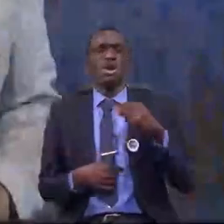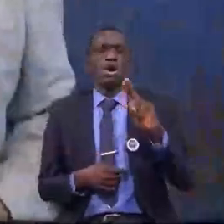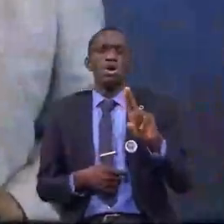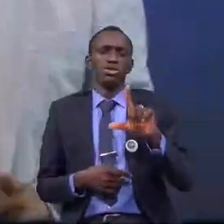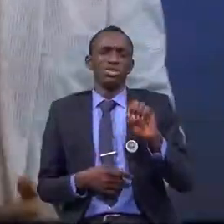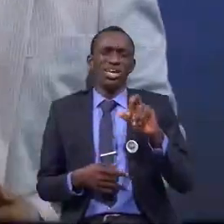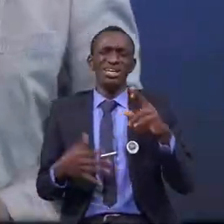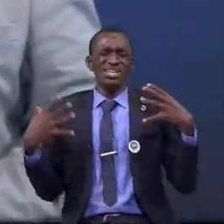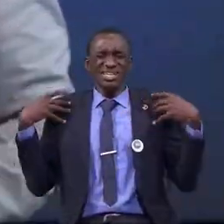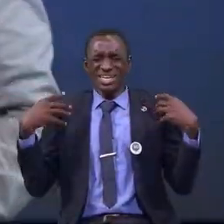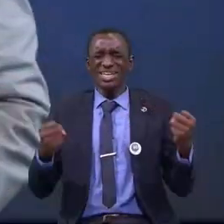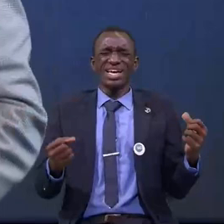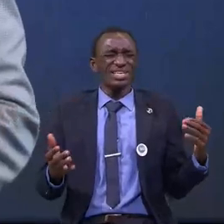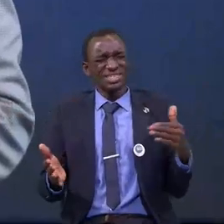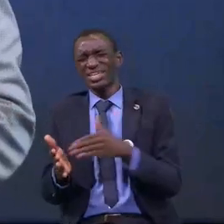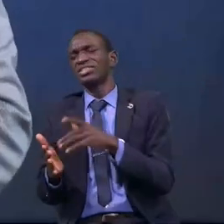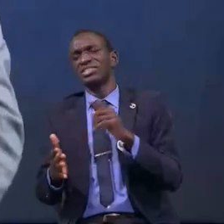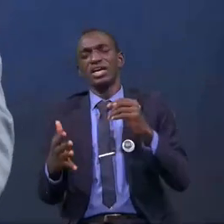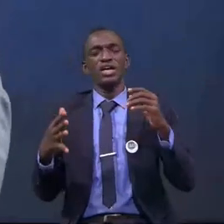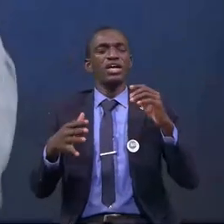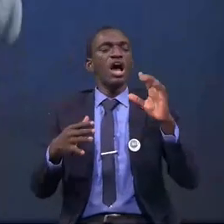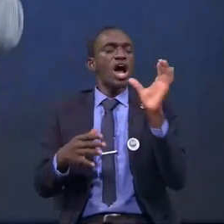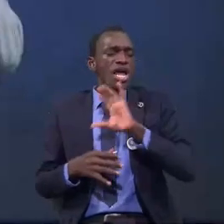Guérison contre la chaleur interne.